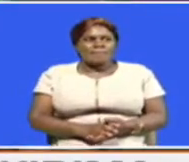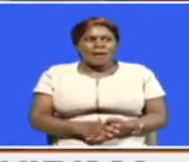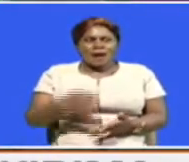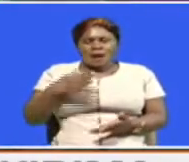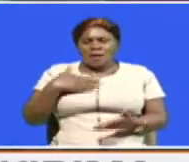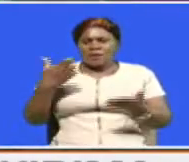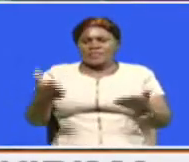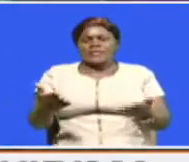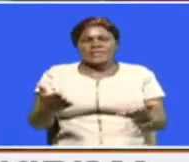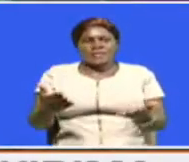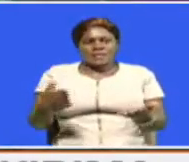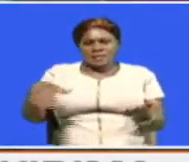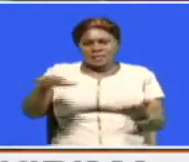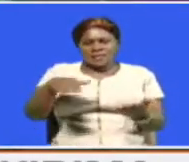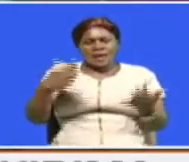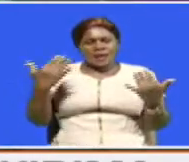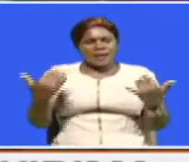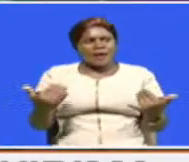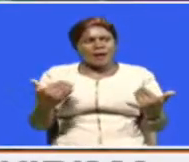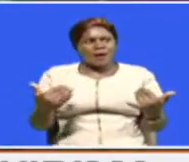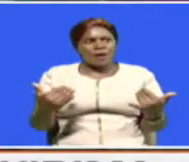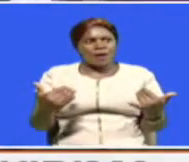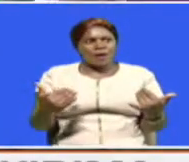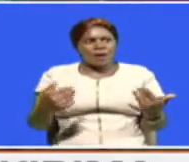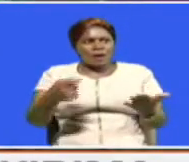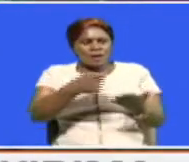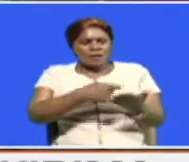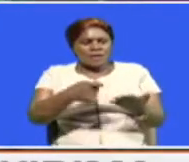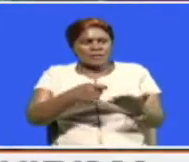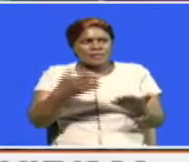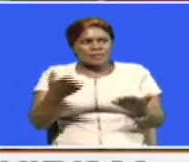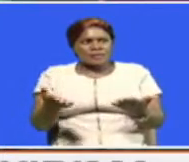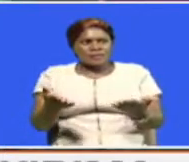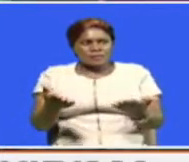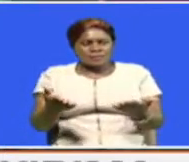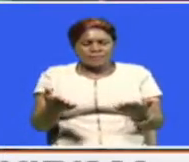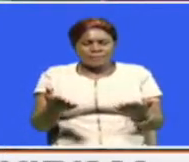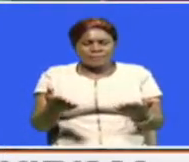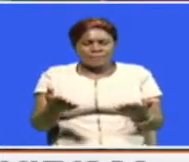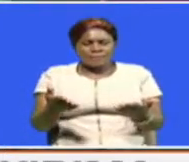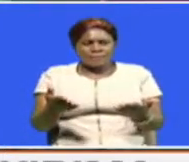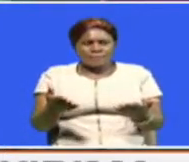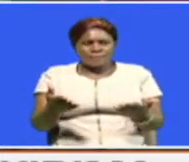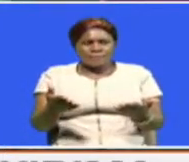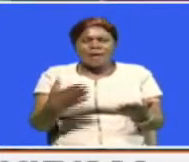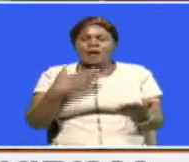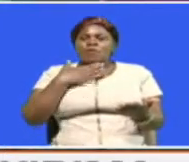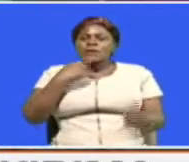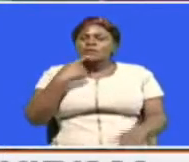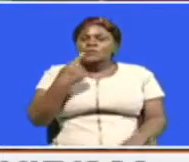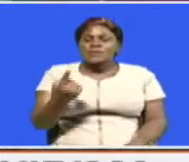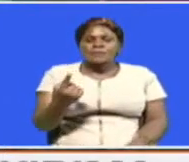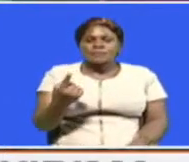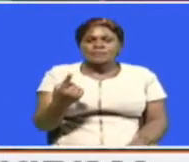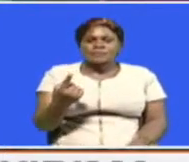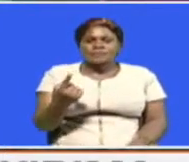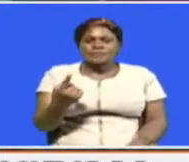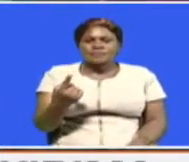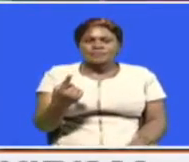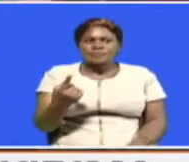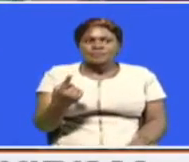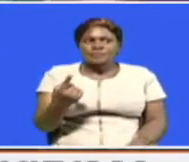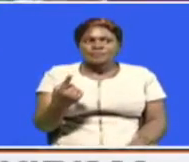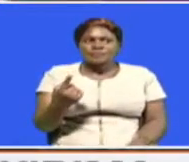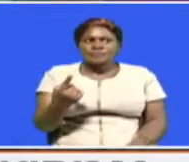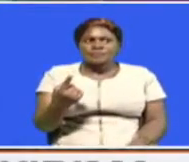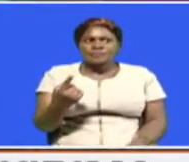our worker. Sasa, mwenye kuandika mtu mnaweza kukana mwenye kazi yako. And I want to say,